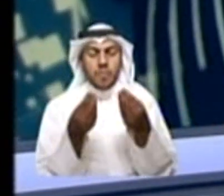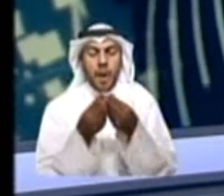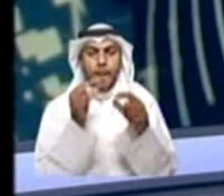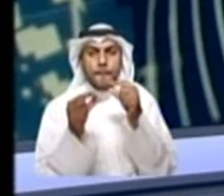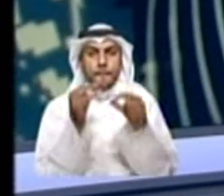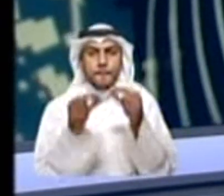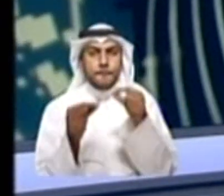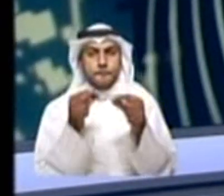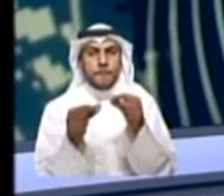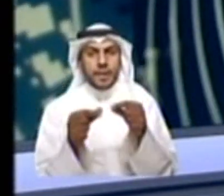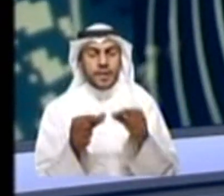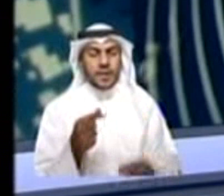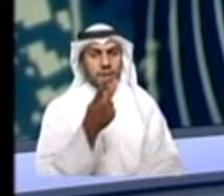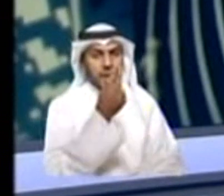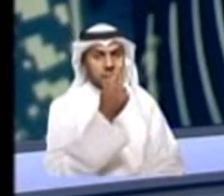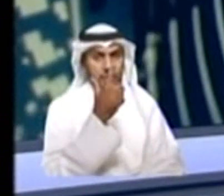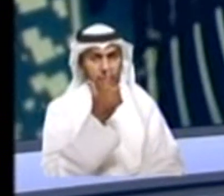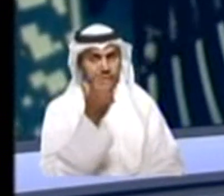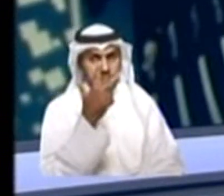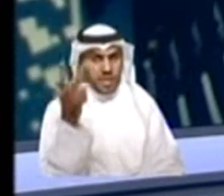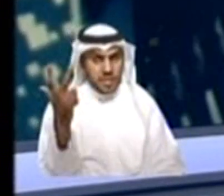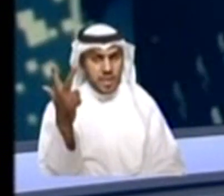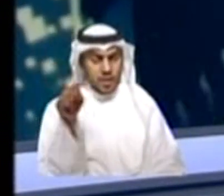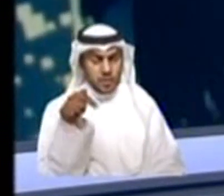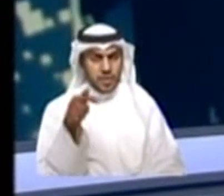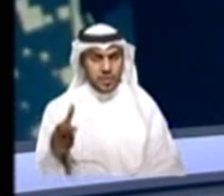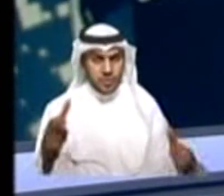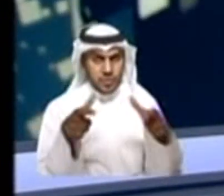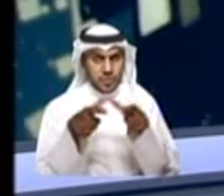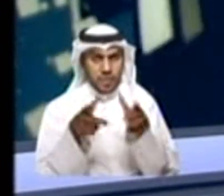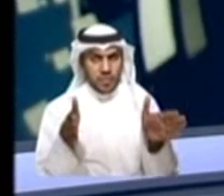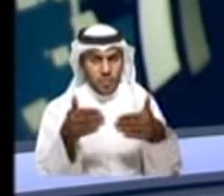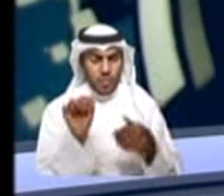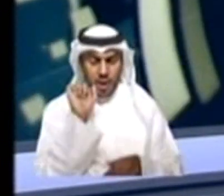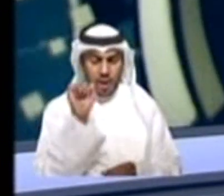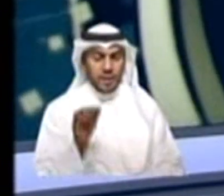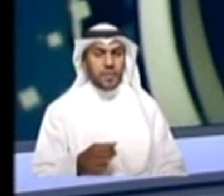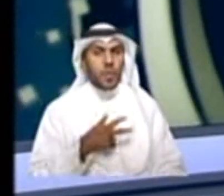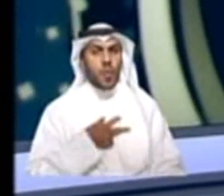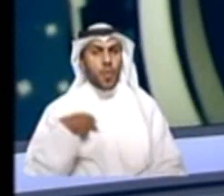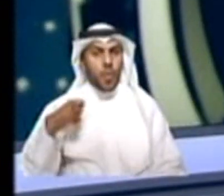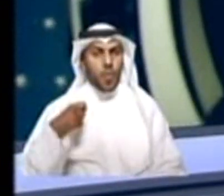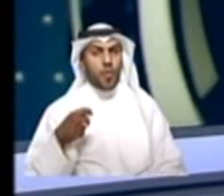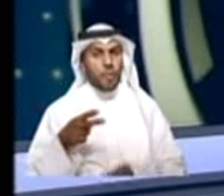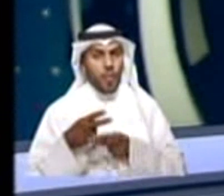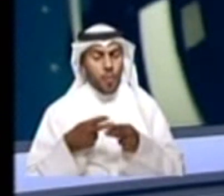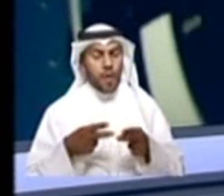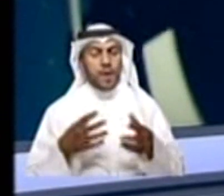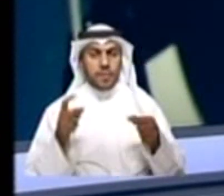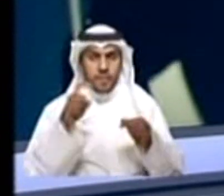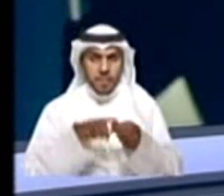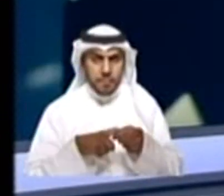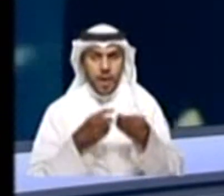لعام 2018 بأن تواجد الفرق والجهات الحكومية الكويتية للمشاركة في هذه